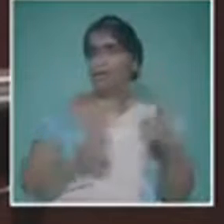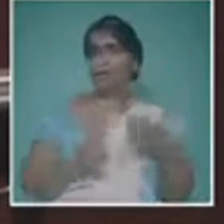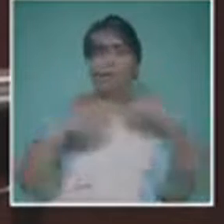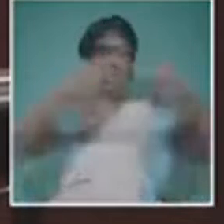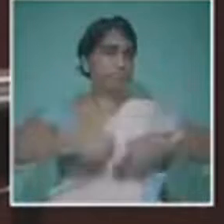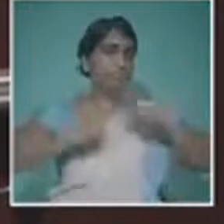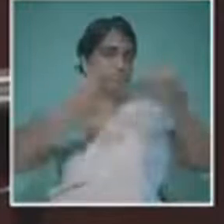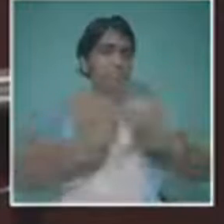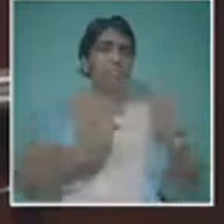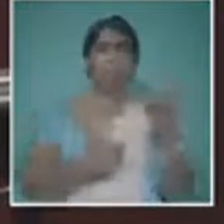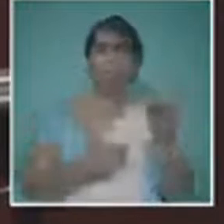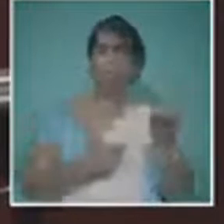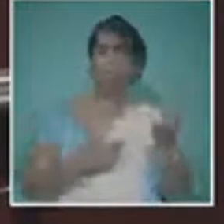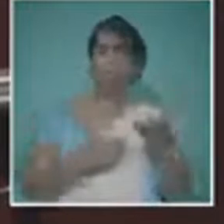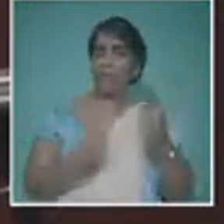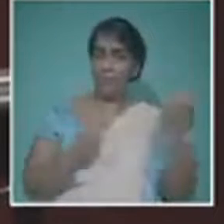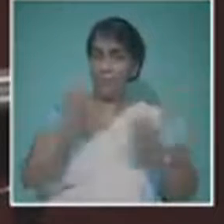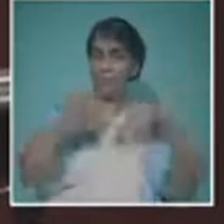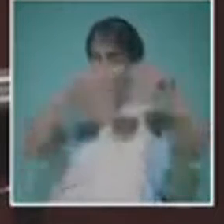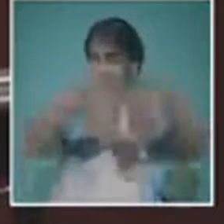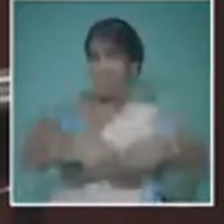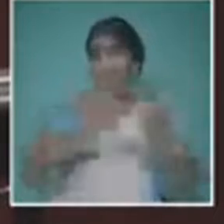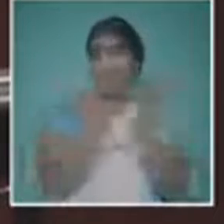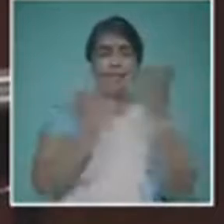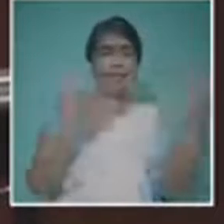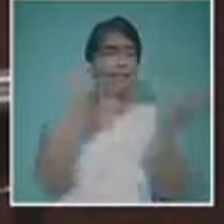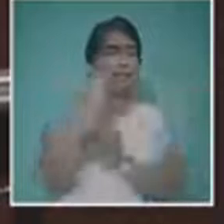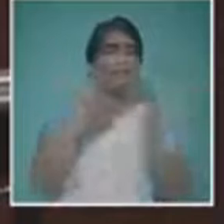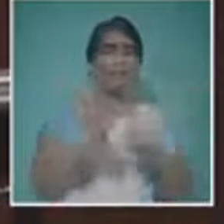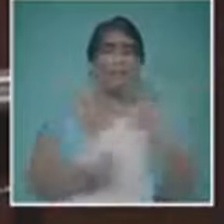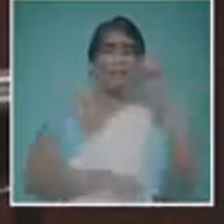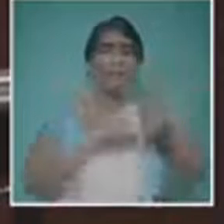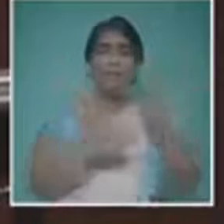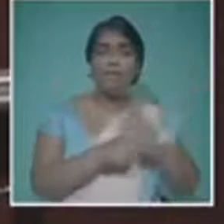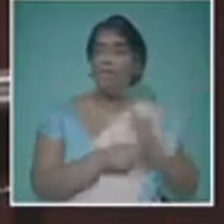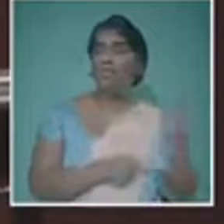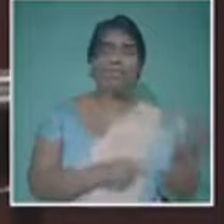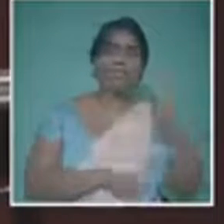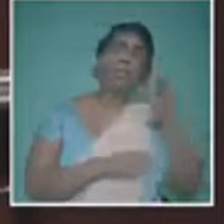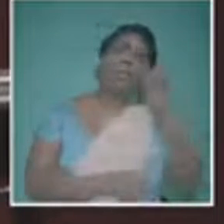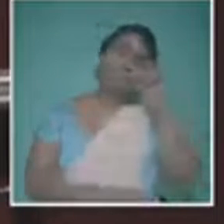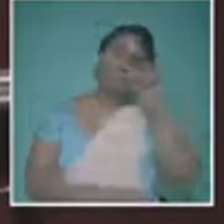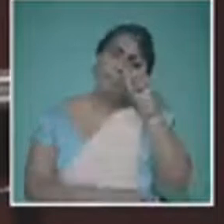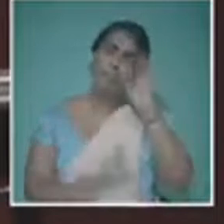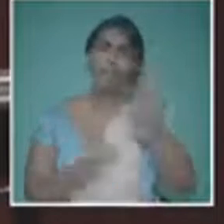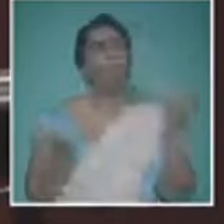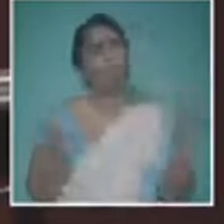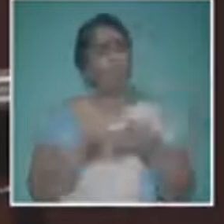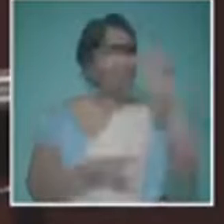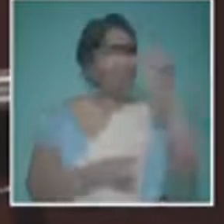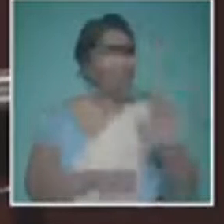கொண்டிருக்கின்றார்கள். அதிகாரிகள் பார்த்து கொண்டிருக்கின்றார்கள். அவருடைய பணபலம் அல்லது அரசியல்